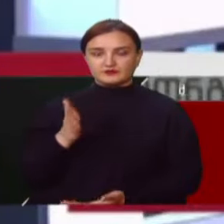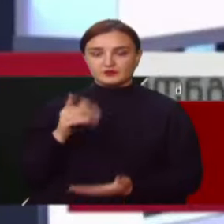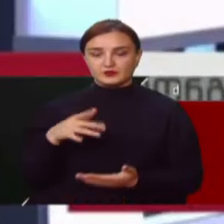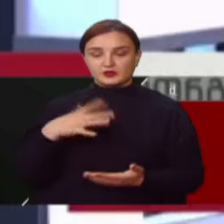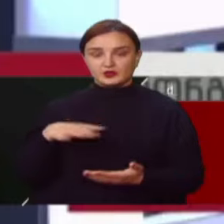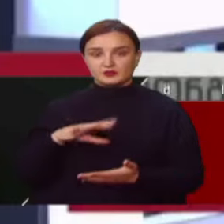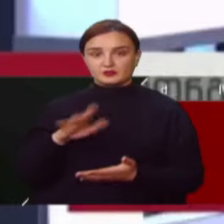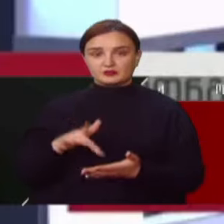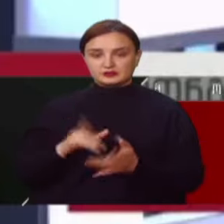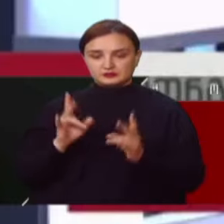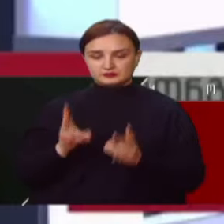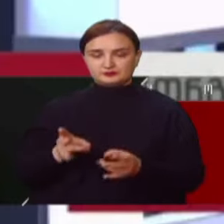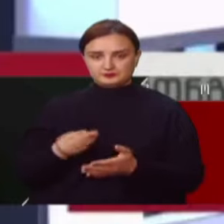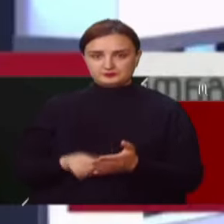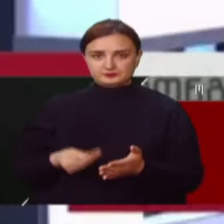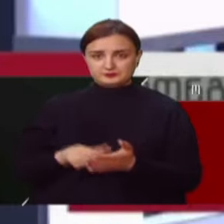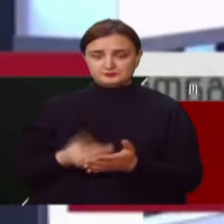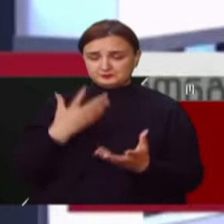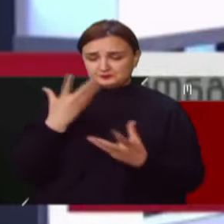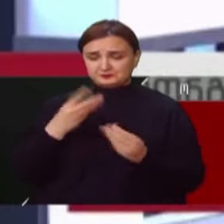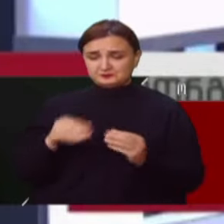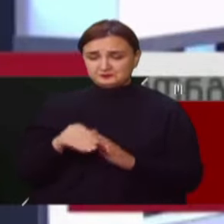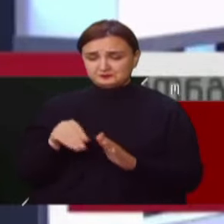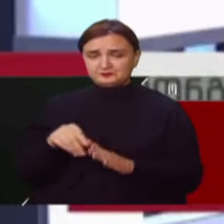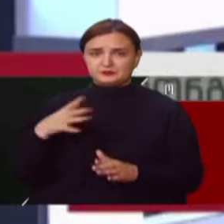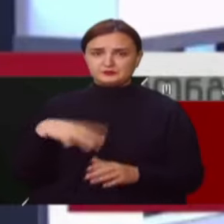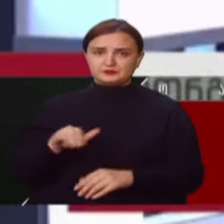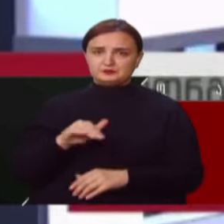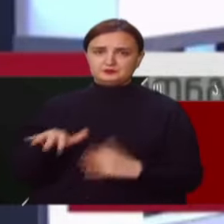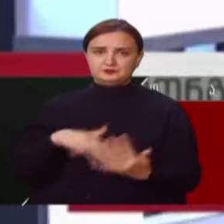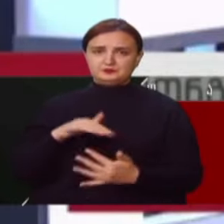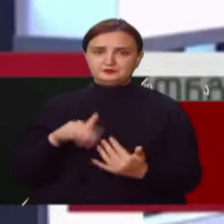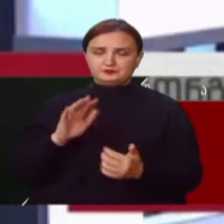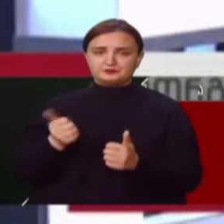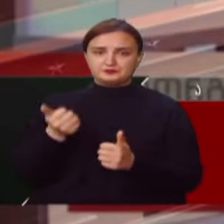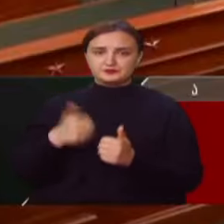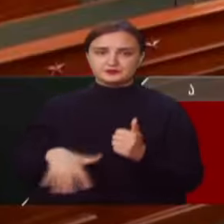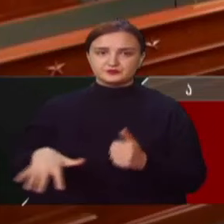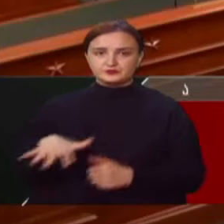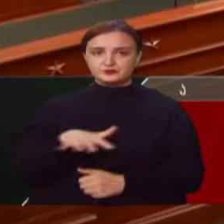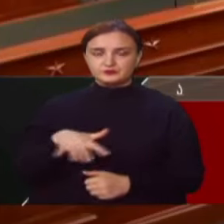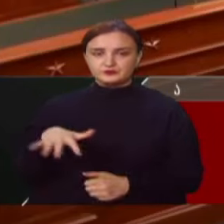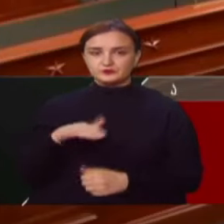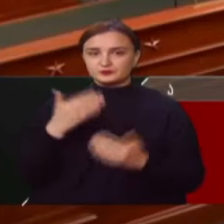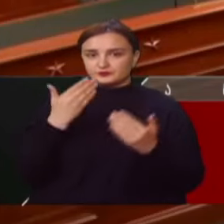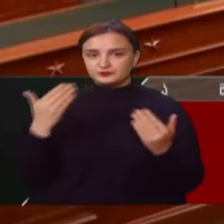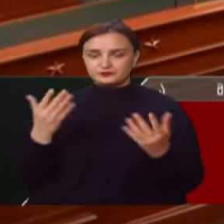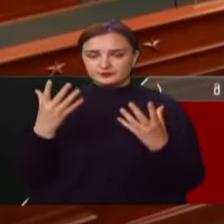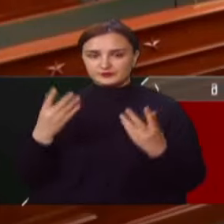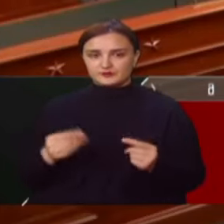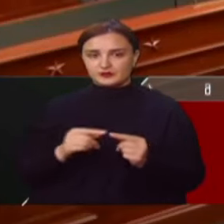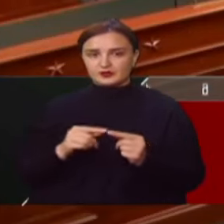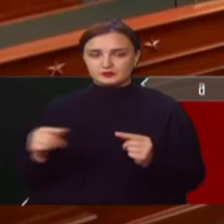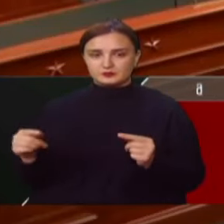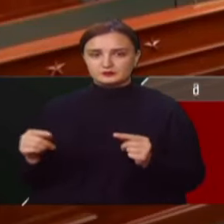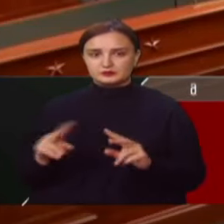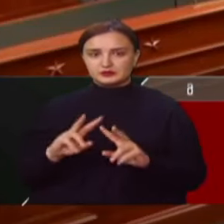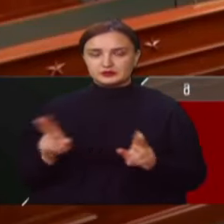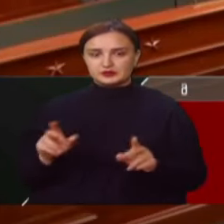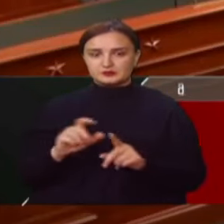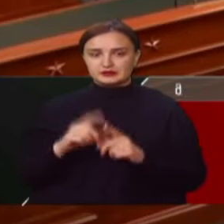მაიდანი. გააყალბებთ არჩევნებს, მოხდება მაიდანი თბილისის ცენტრალურ მოედანზე. უკანასკნელი დღეების განმავლობაში